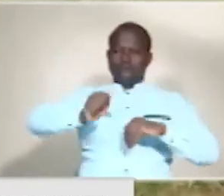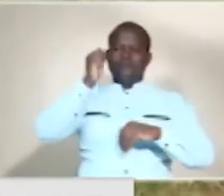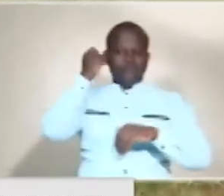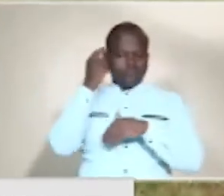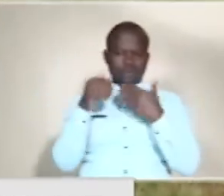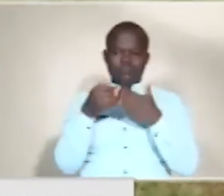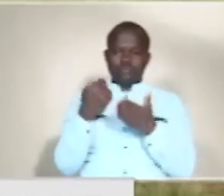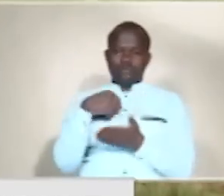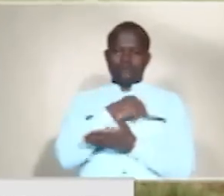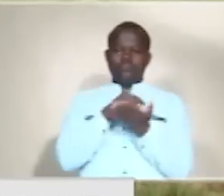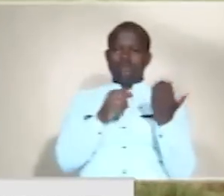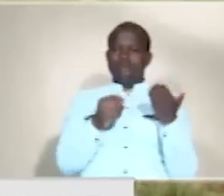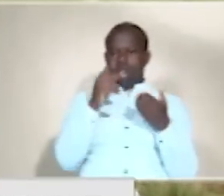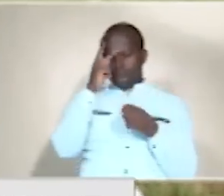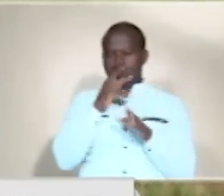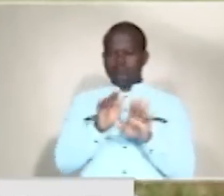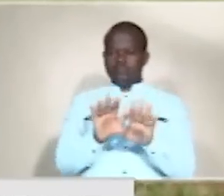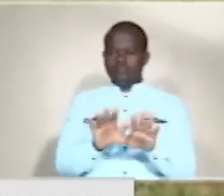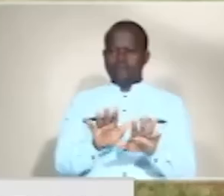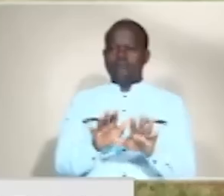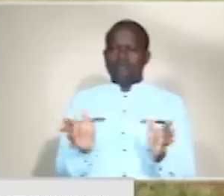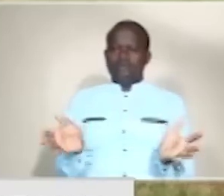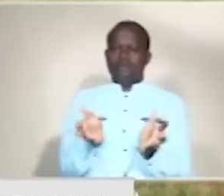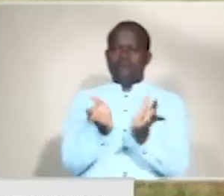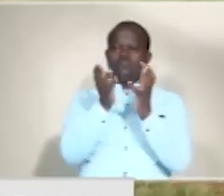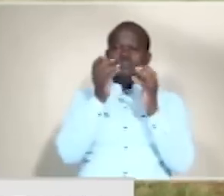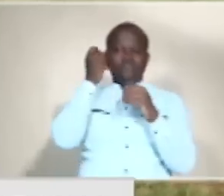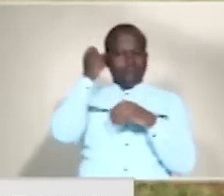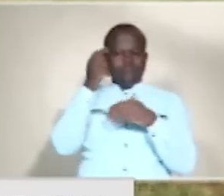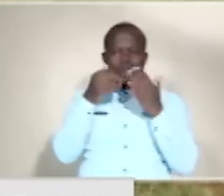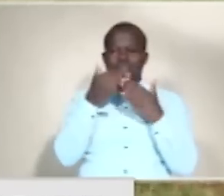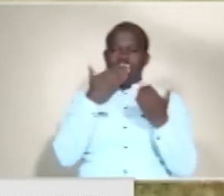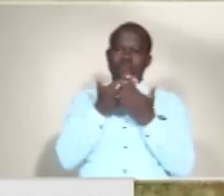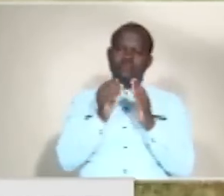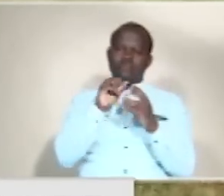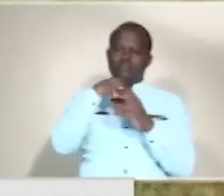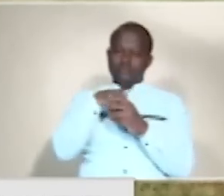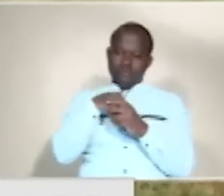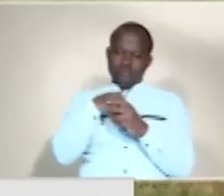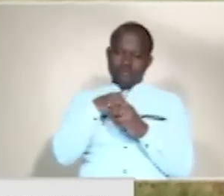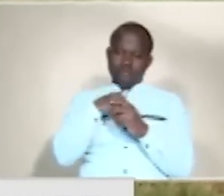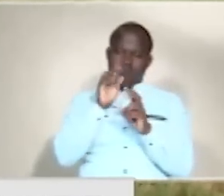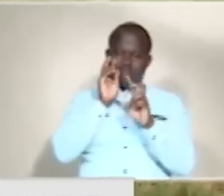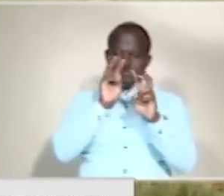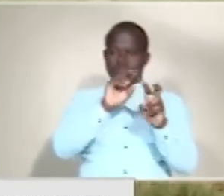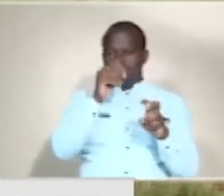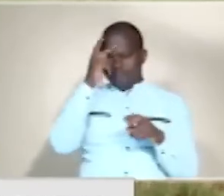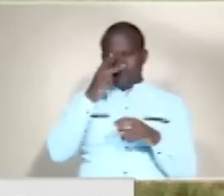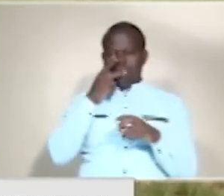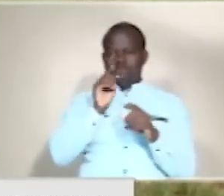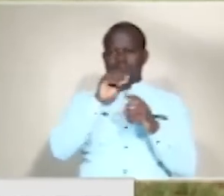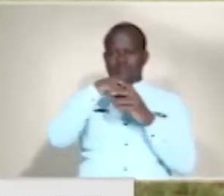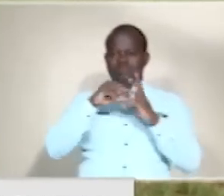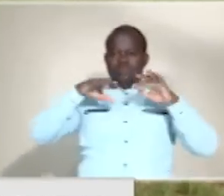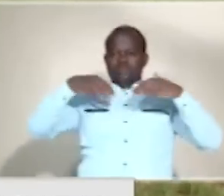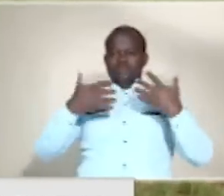rero ababyeyi bagiseta ibirenge turabakangurira rwose kubyumva no kubyitabira bajye barebera ku bandi babyeyi babyitabiriye